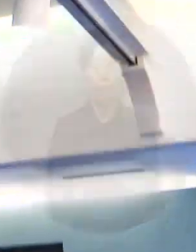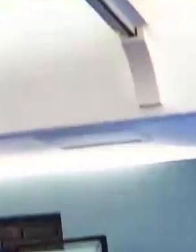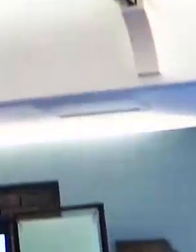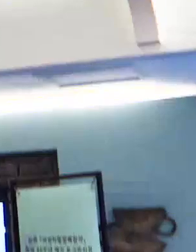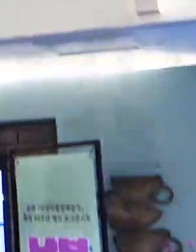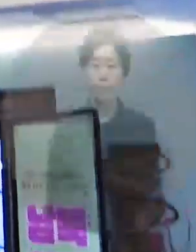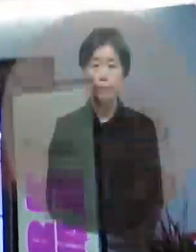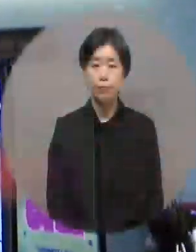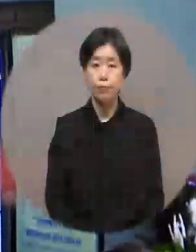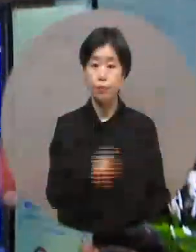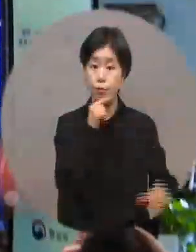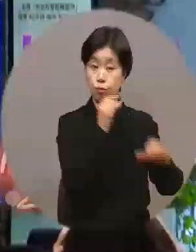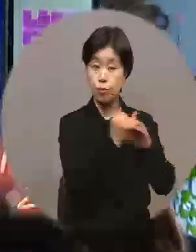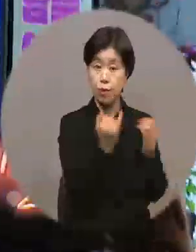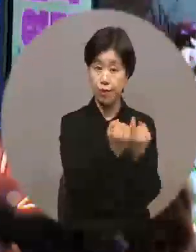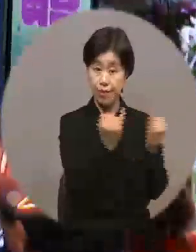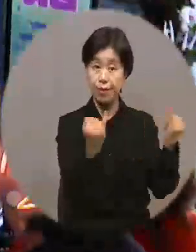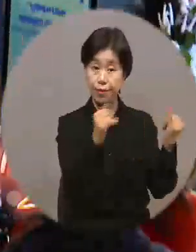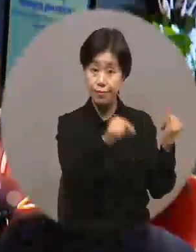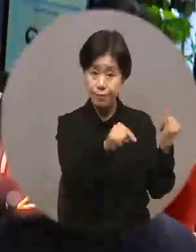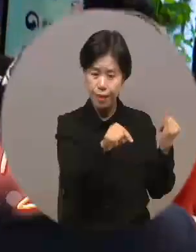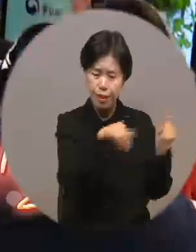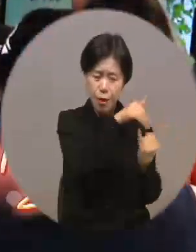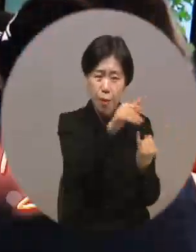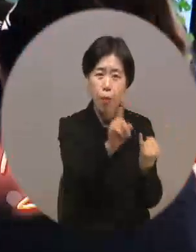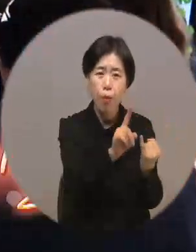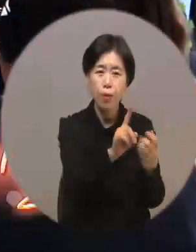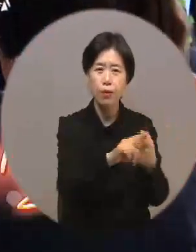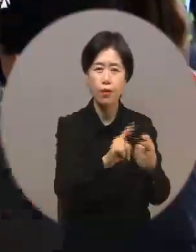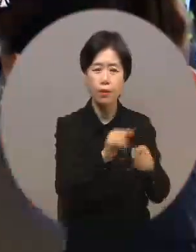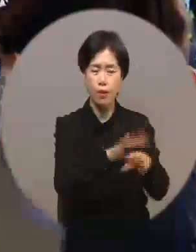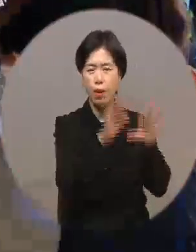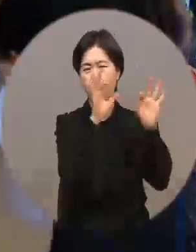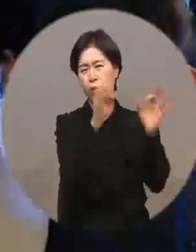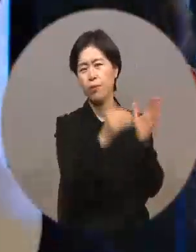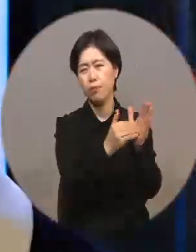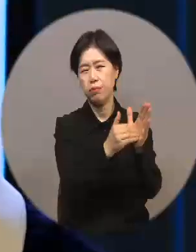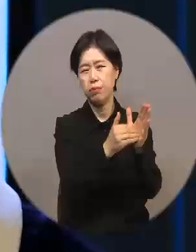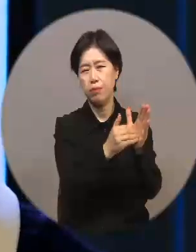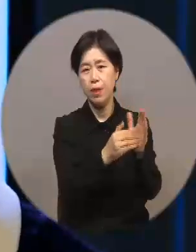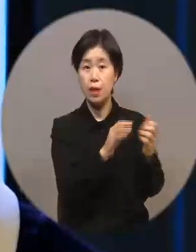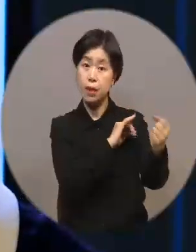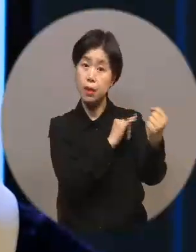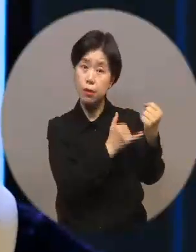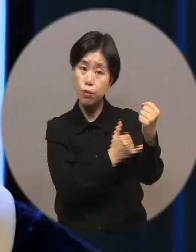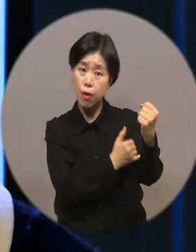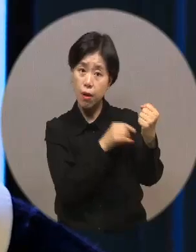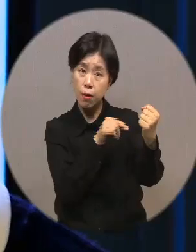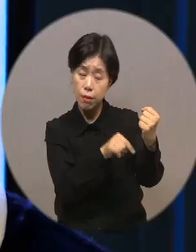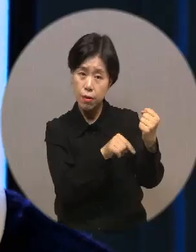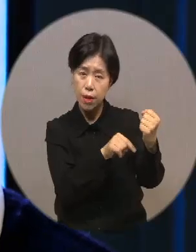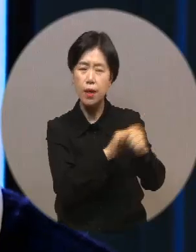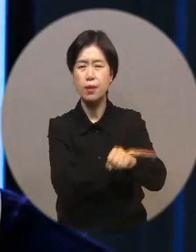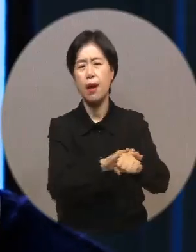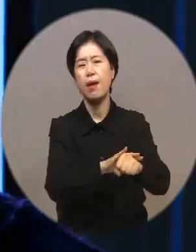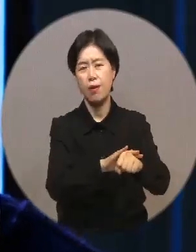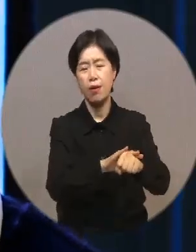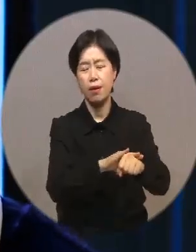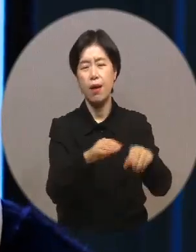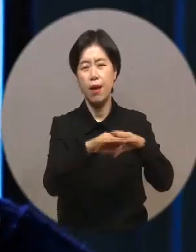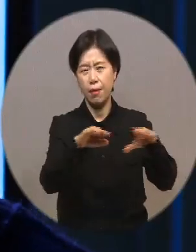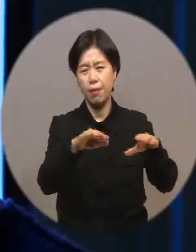북한 여성들의 현실을 보았던 시간. 인권이라는 이름 아래 모든 벽이 허물어지기를 바랍니다.